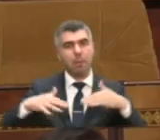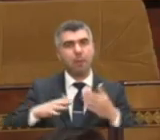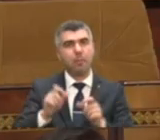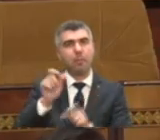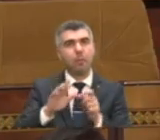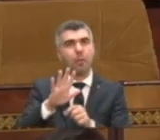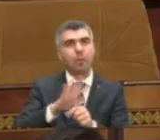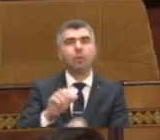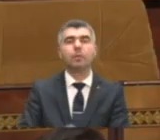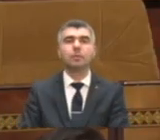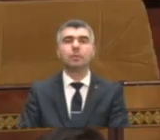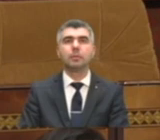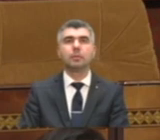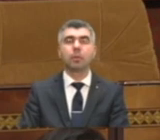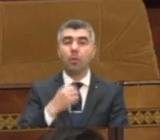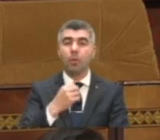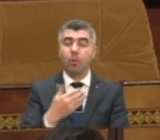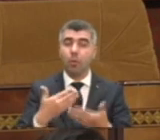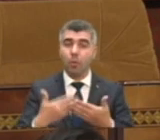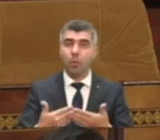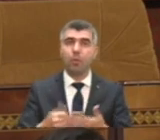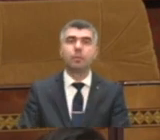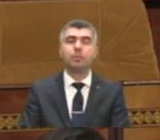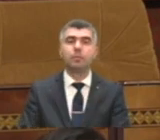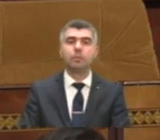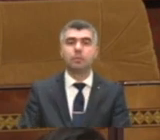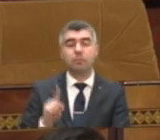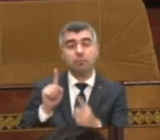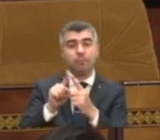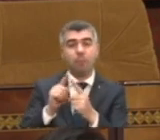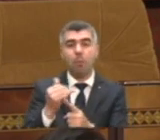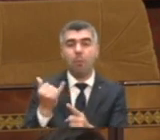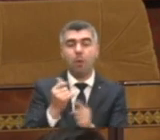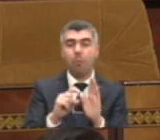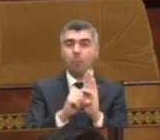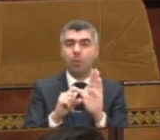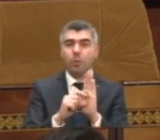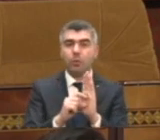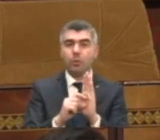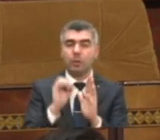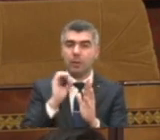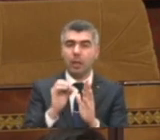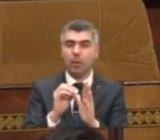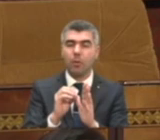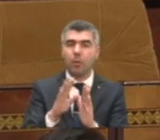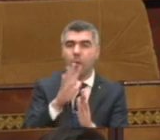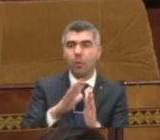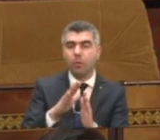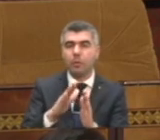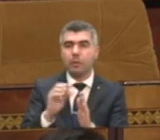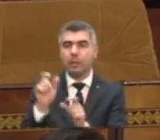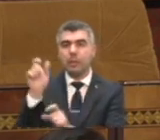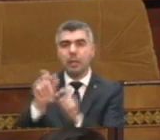النواب المحترمون. نتناول الكلمه اليوم من اجل تسليط الضوء على موضوع مهم واساسي يهم الملايين من